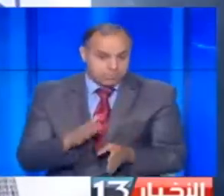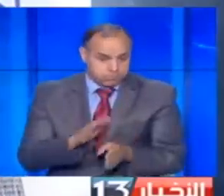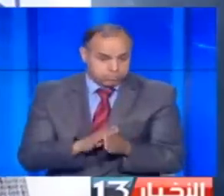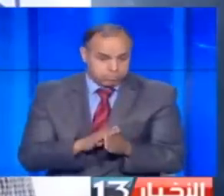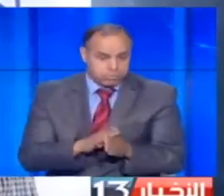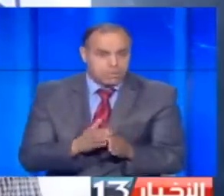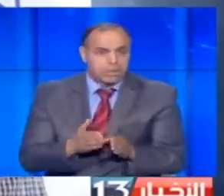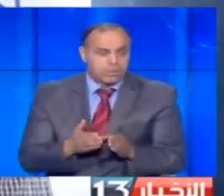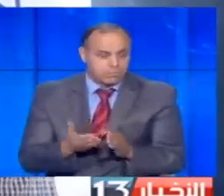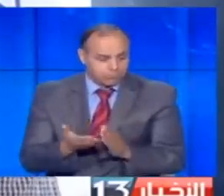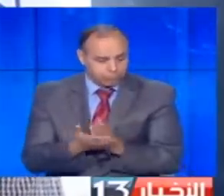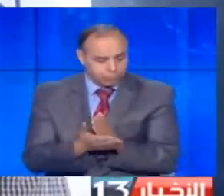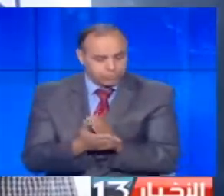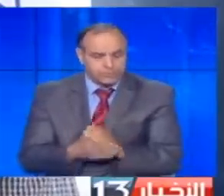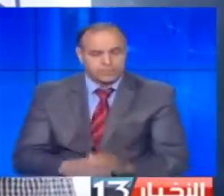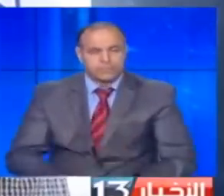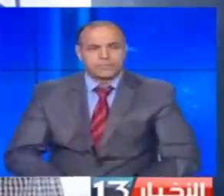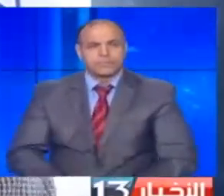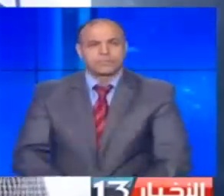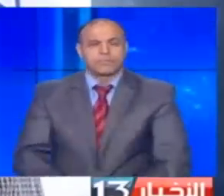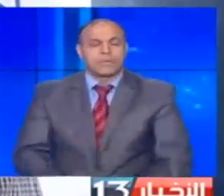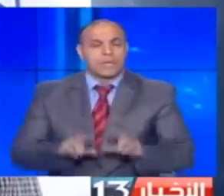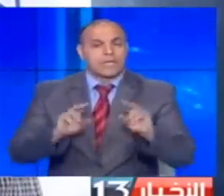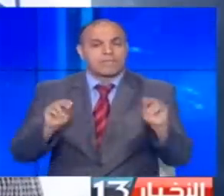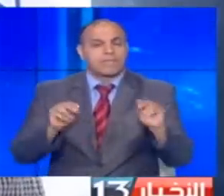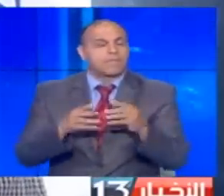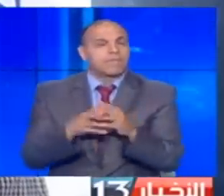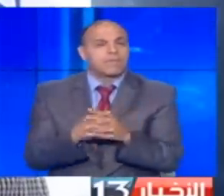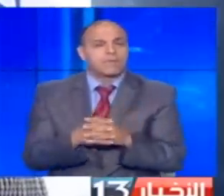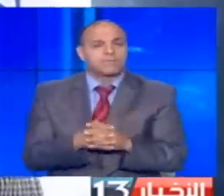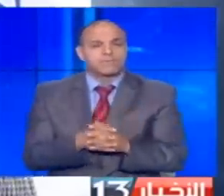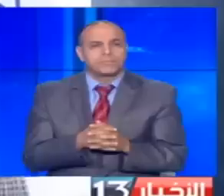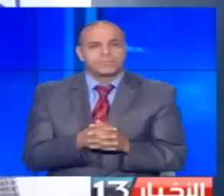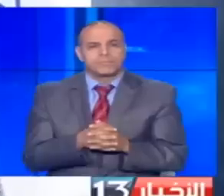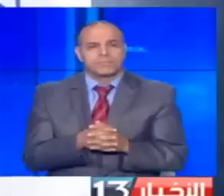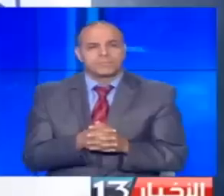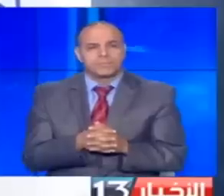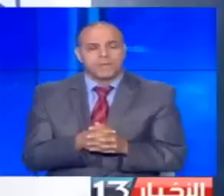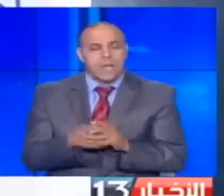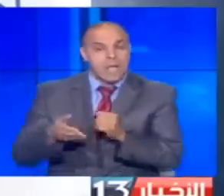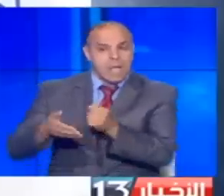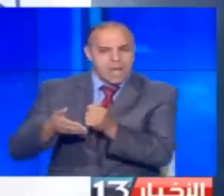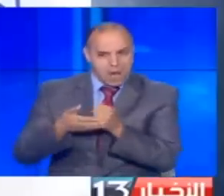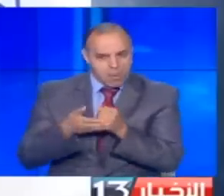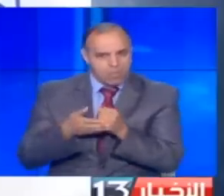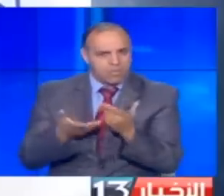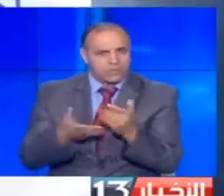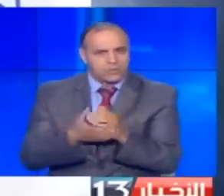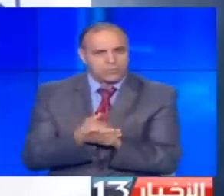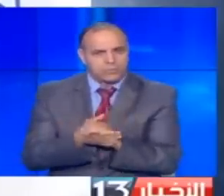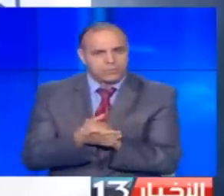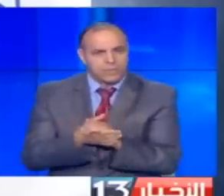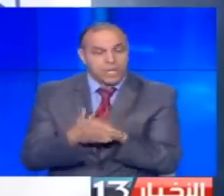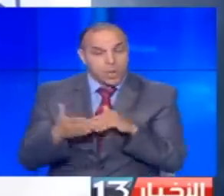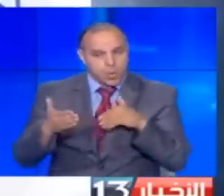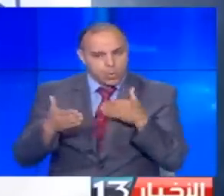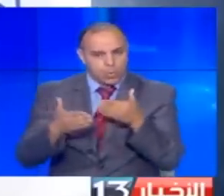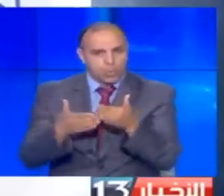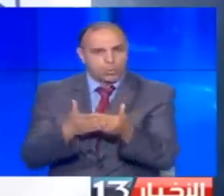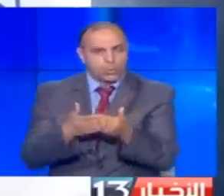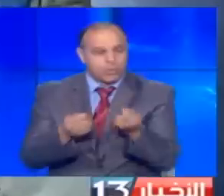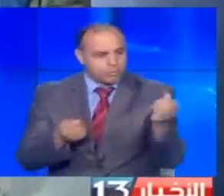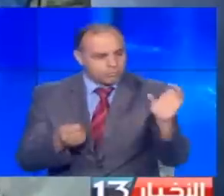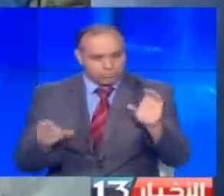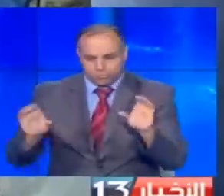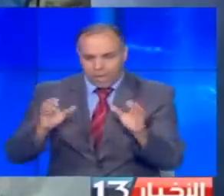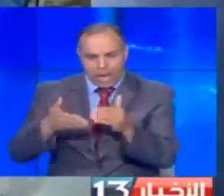الاحاطه اه كيف كيف اه اه مع طبيعه في في ال في الوصول التمويلات